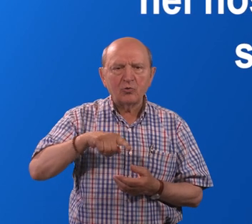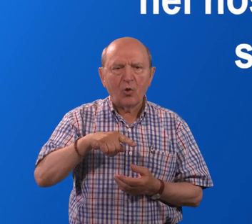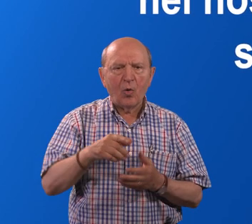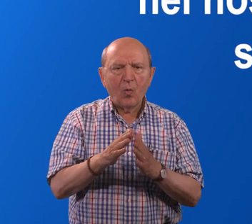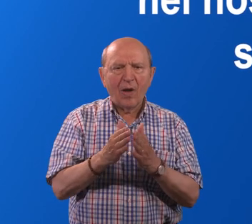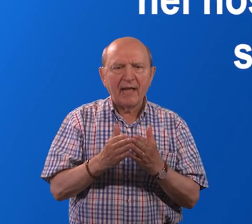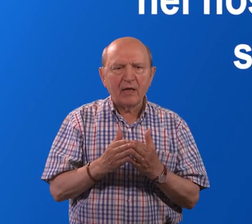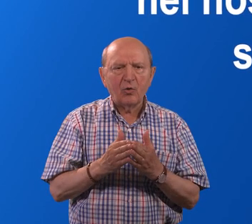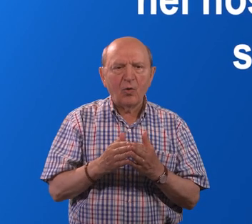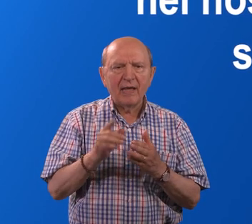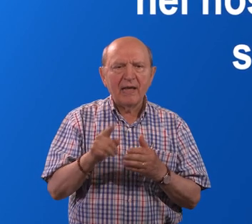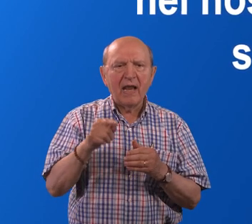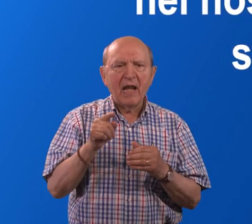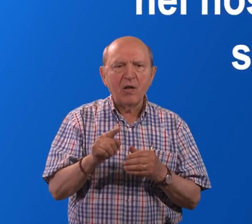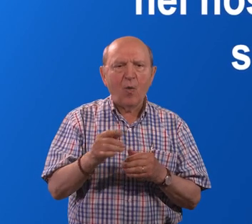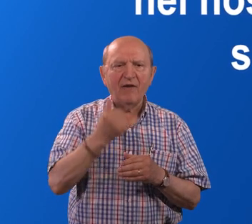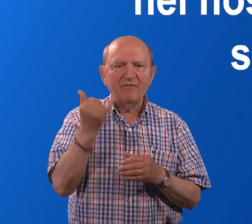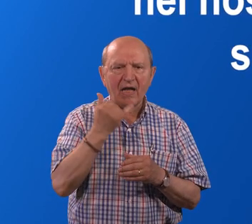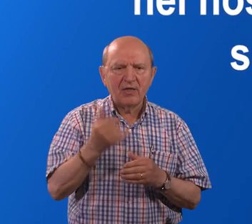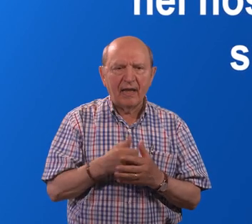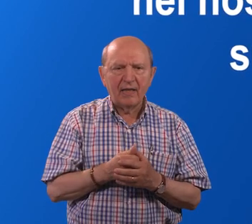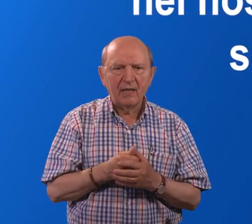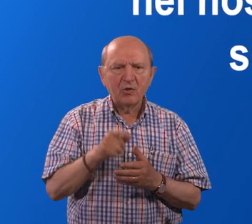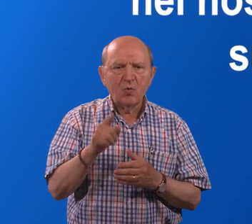facile sulle lezioni provinciali